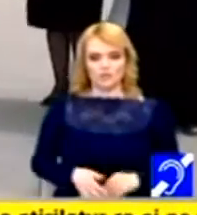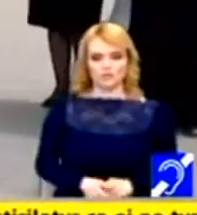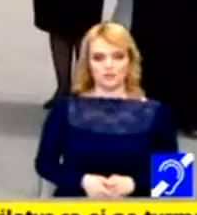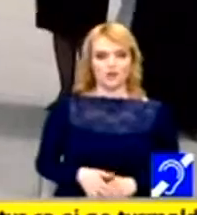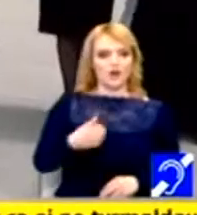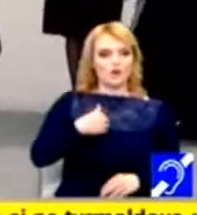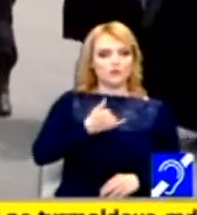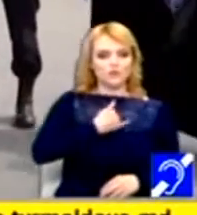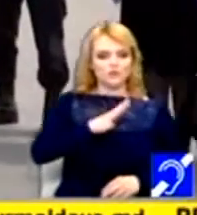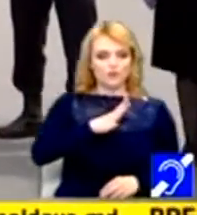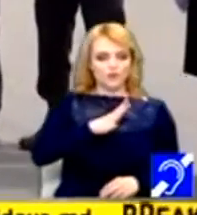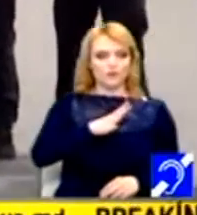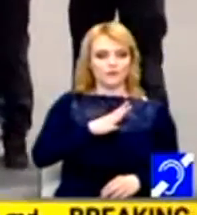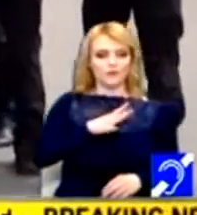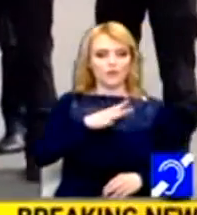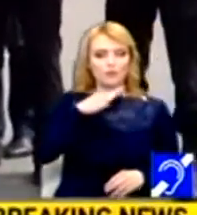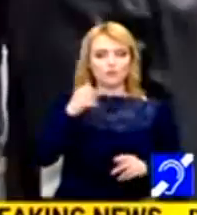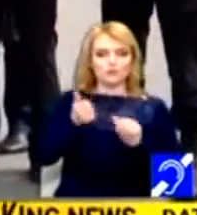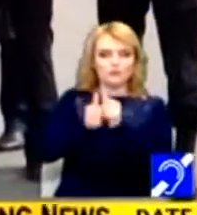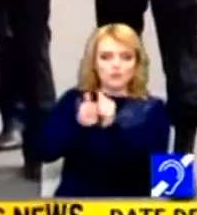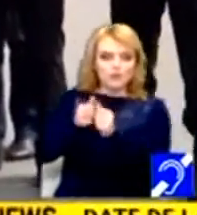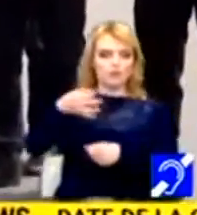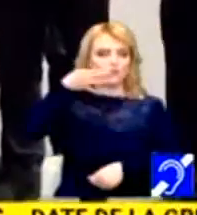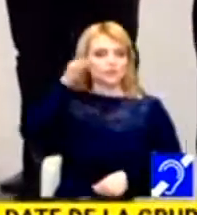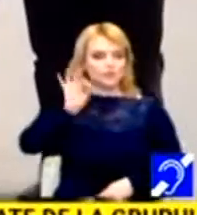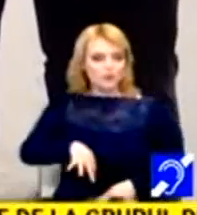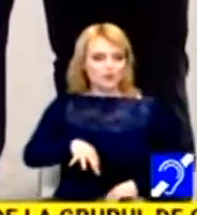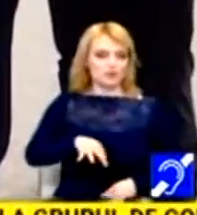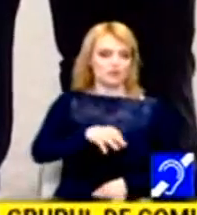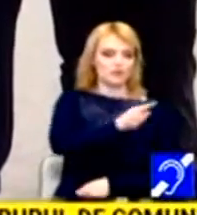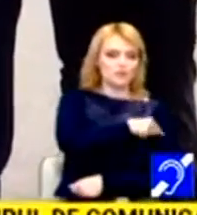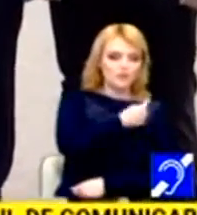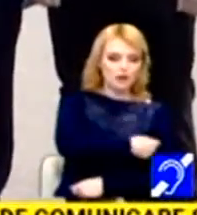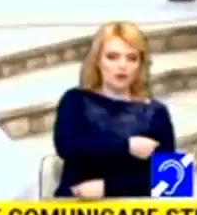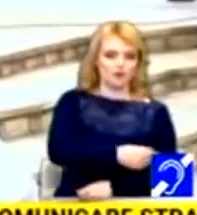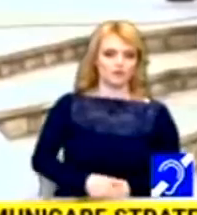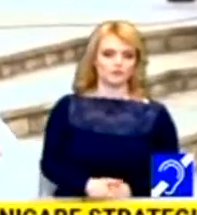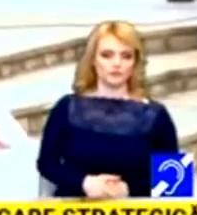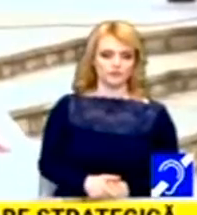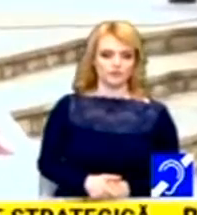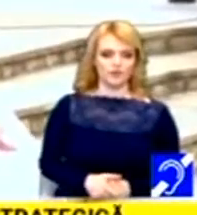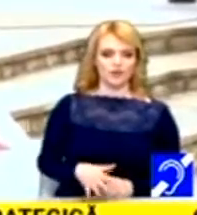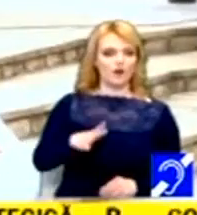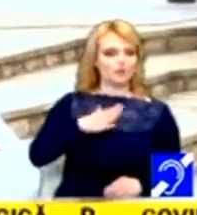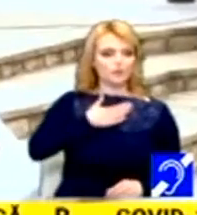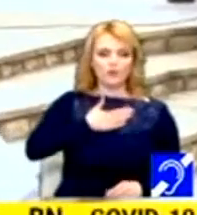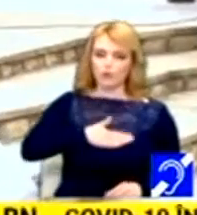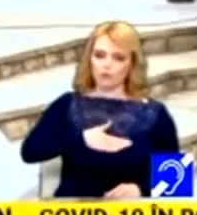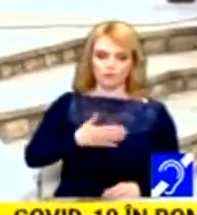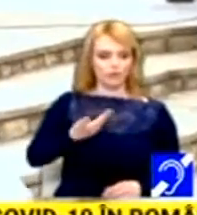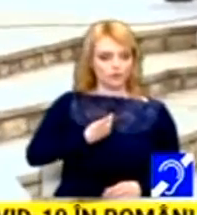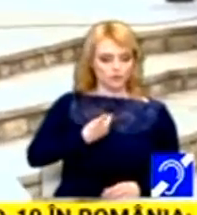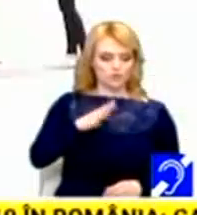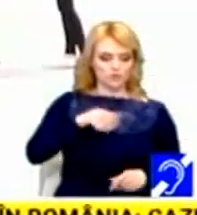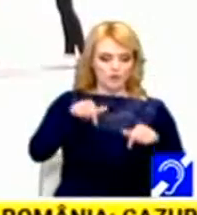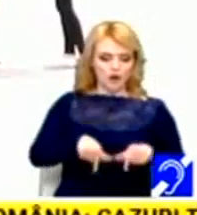avut foarte multe de schimbat ca și experiență medicală, a fost o încântare și o plăcere pentru noi să